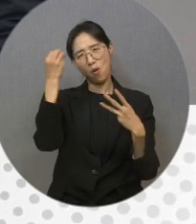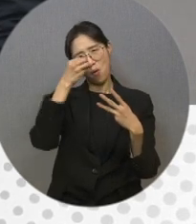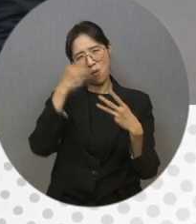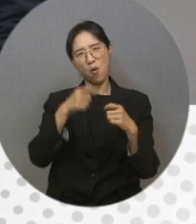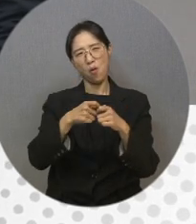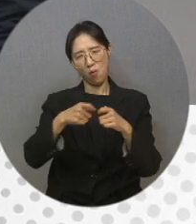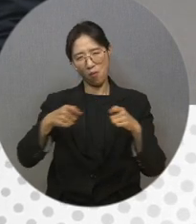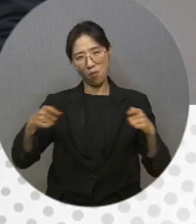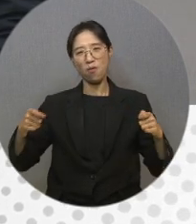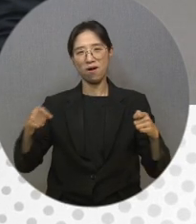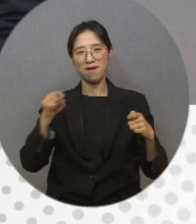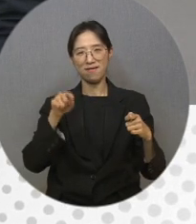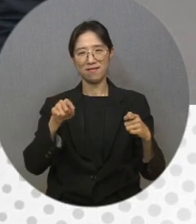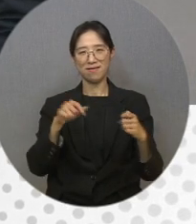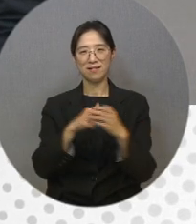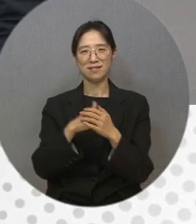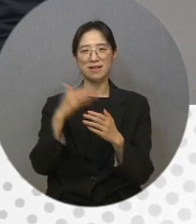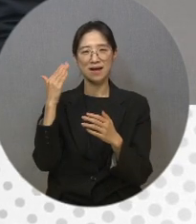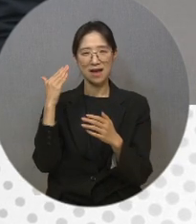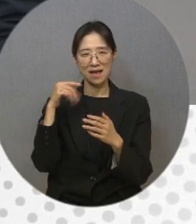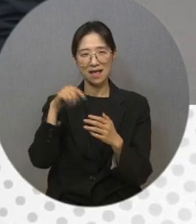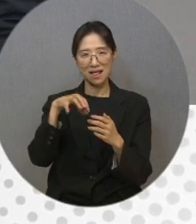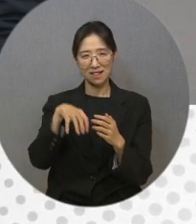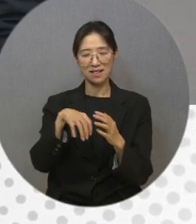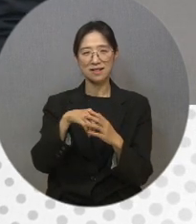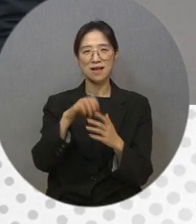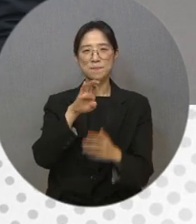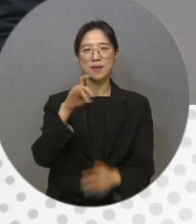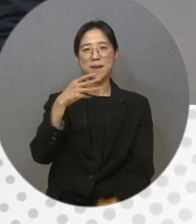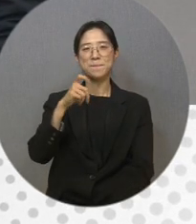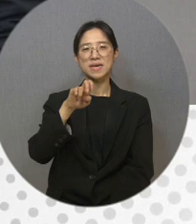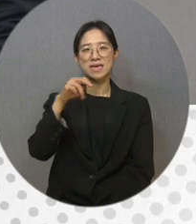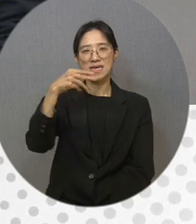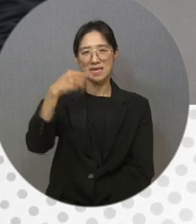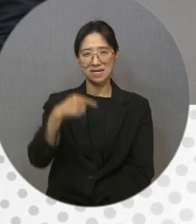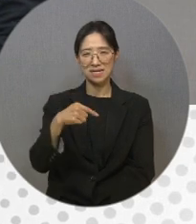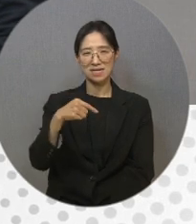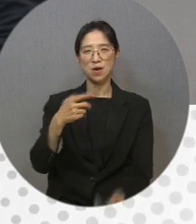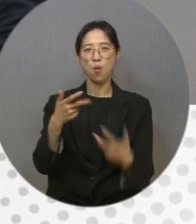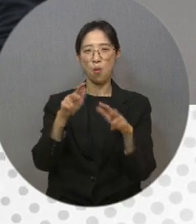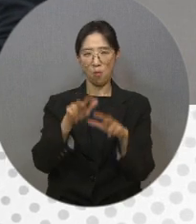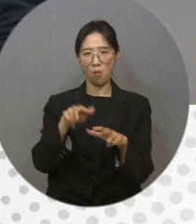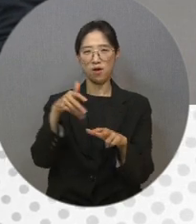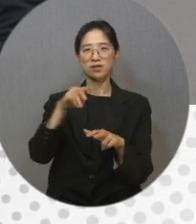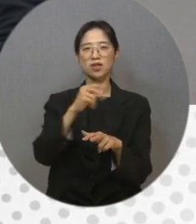엄청난 한반도의 어떻게 보면 파밀공원과 우리 천산산맥이